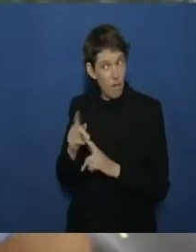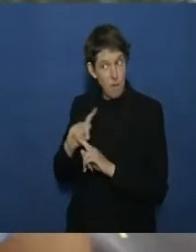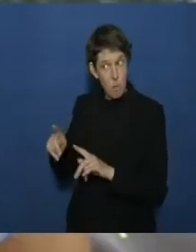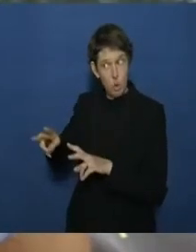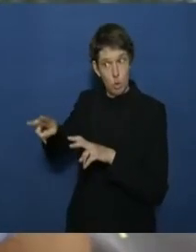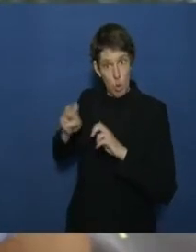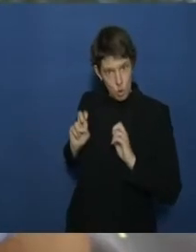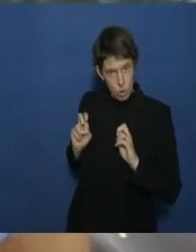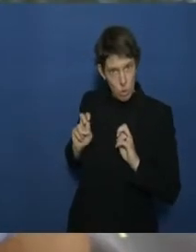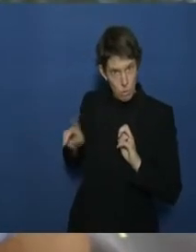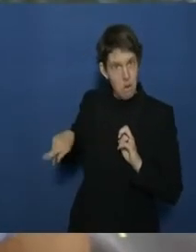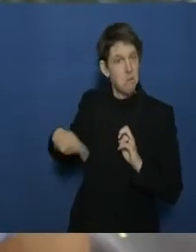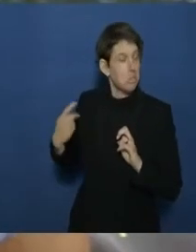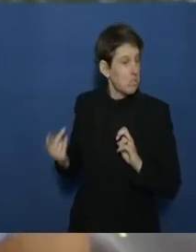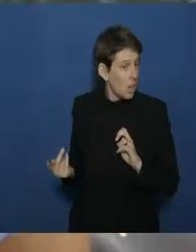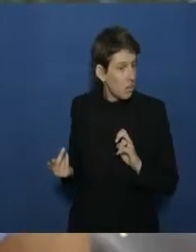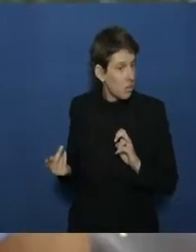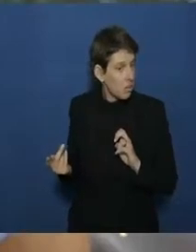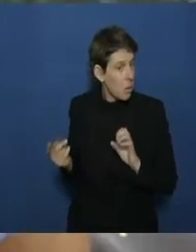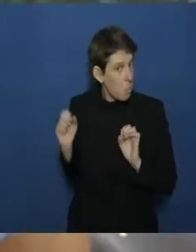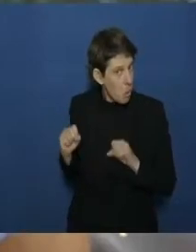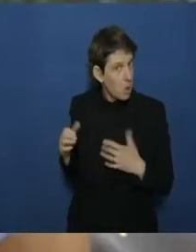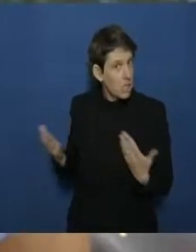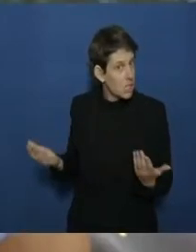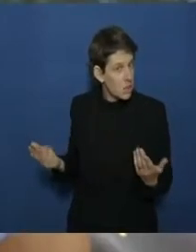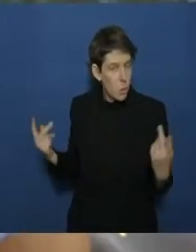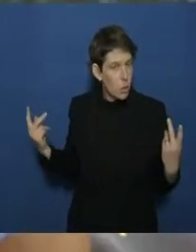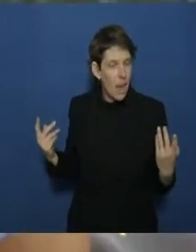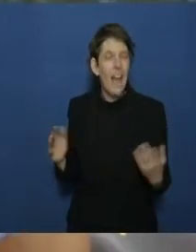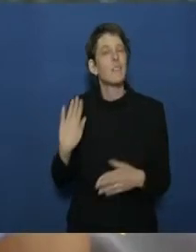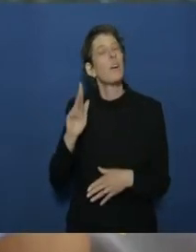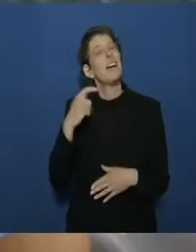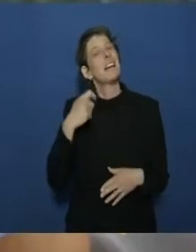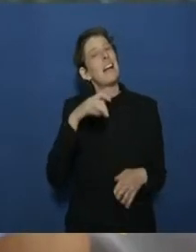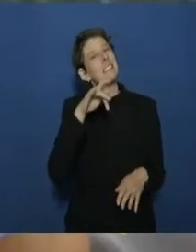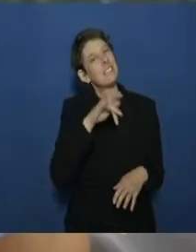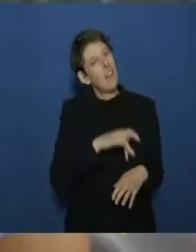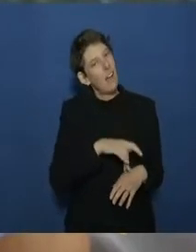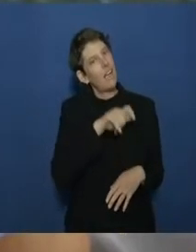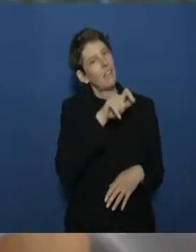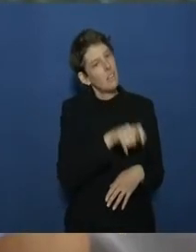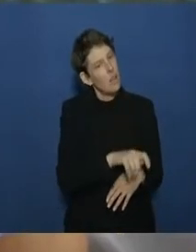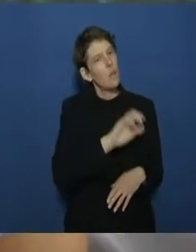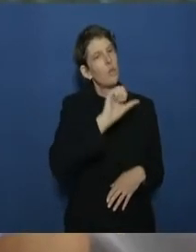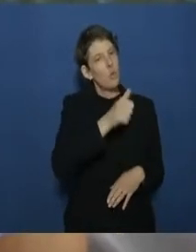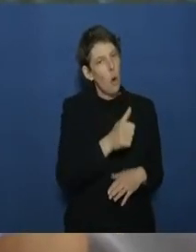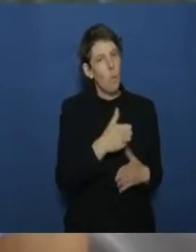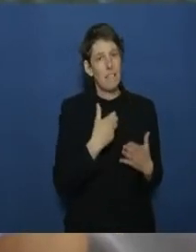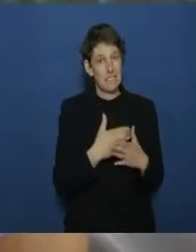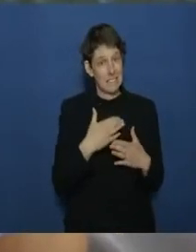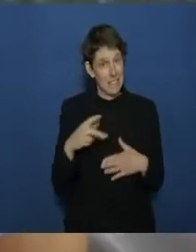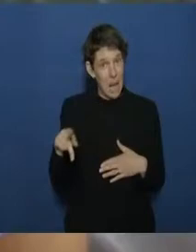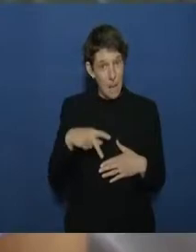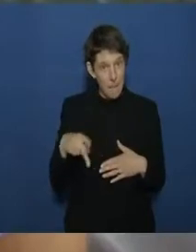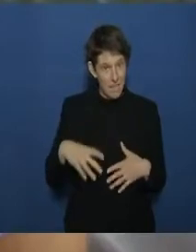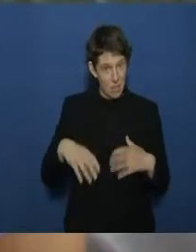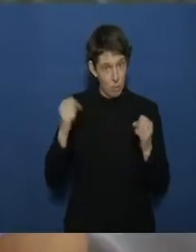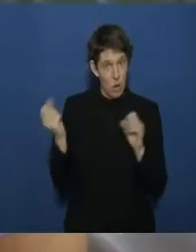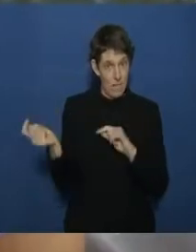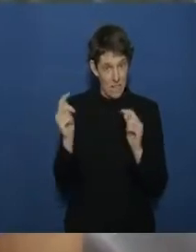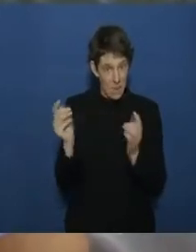zurückgenommen wird, möglich gemacht. Wird denn die Kanzlerin noch mal irgendwann an diesem Petersburger Dialog